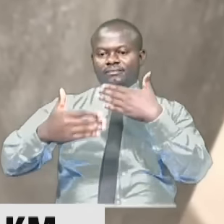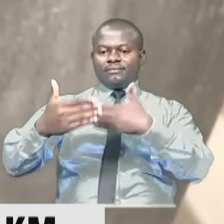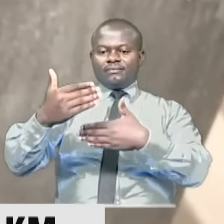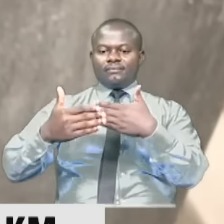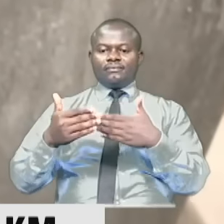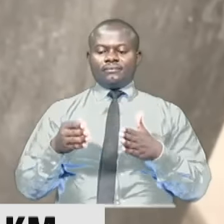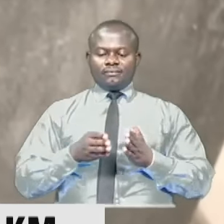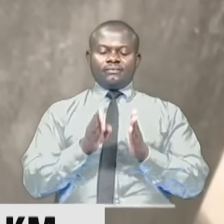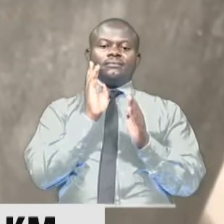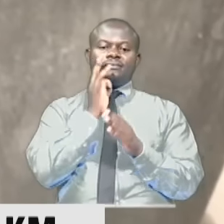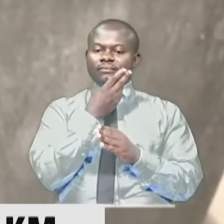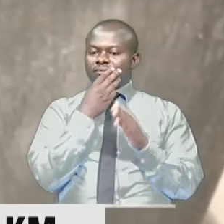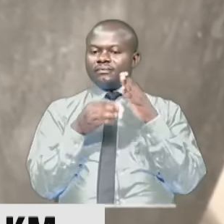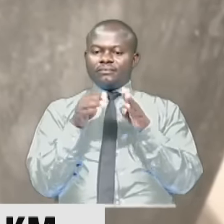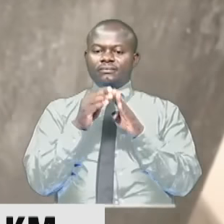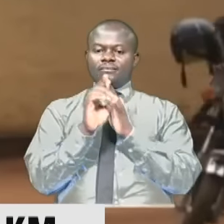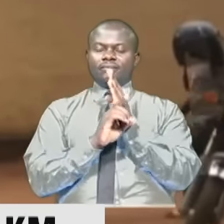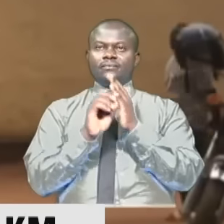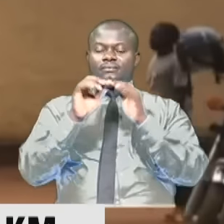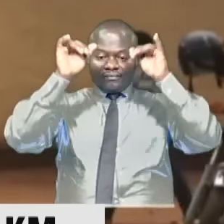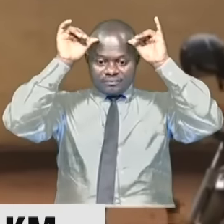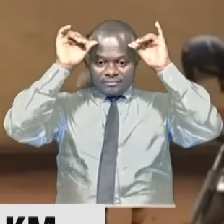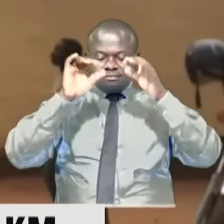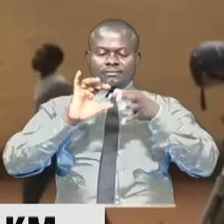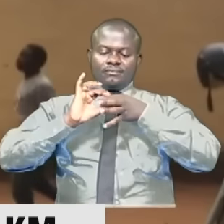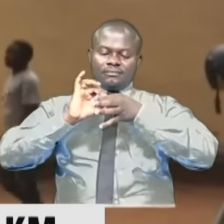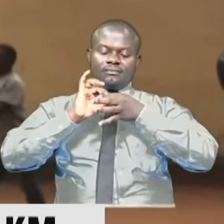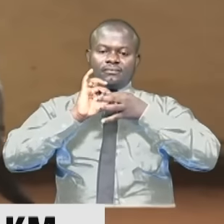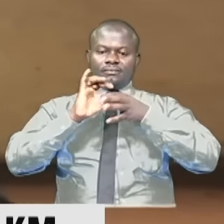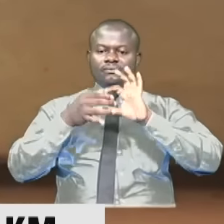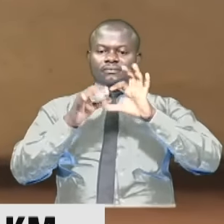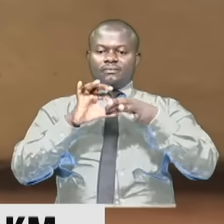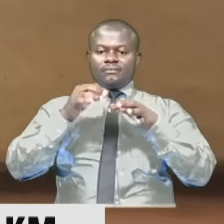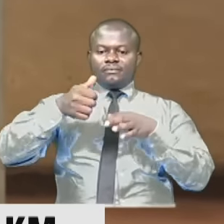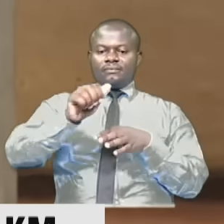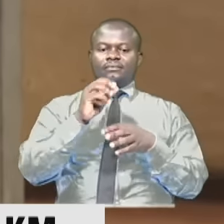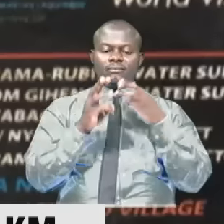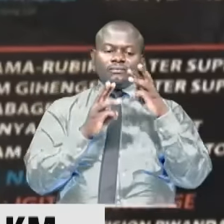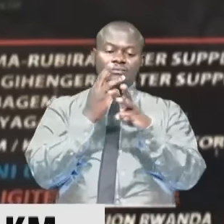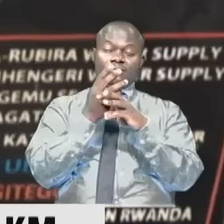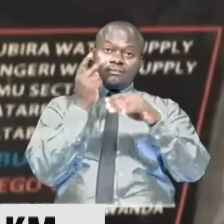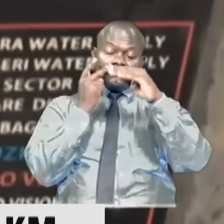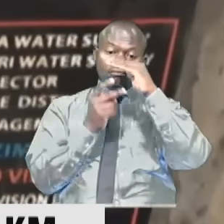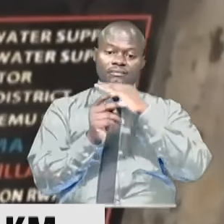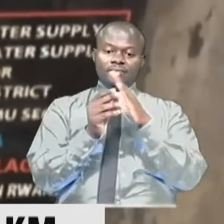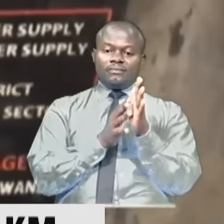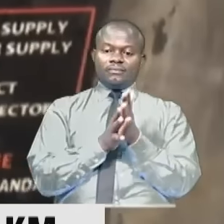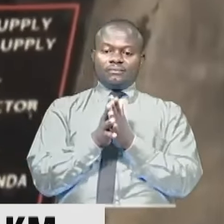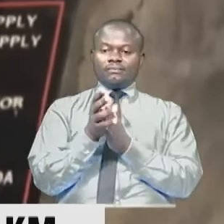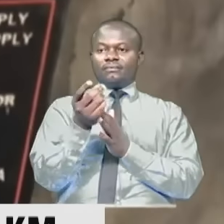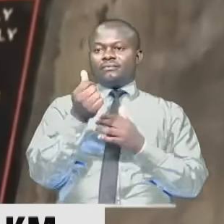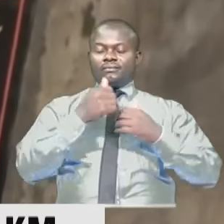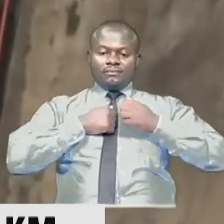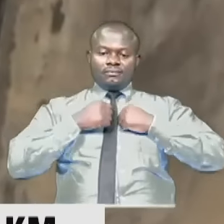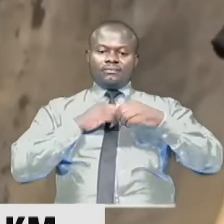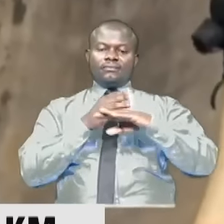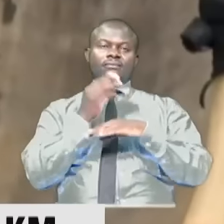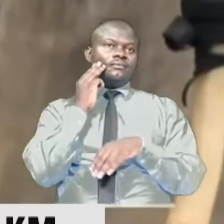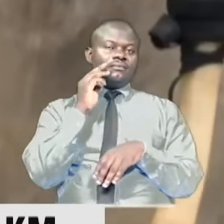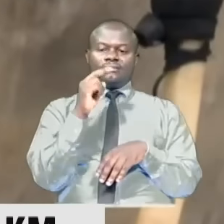uyu muyoboro w'amazi wubatswe n'akarere ka Nyagatare ku bufatanye n'umufatanyabikorwa wako wa Red Division ahuzu yitwaye amafaranga y'u Rwanda asaga